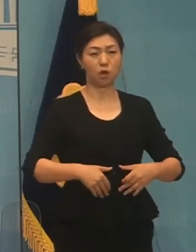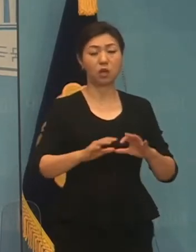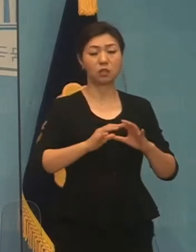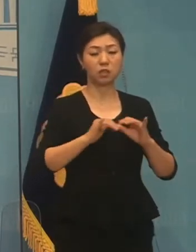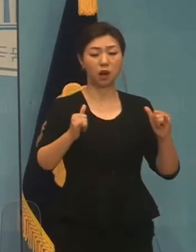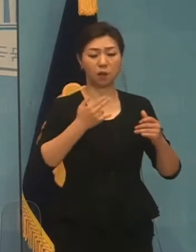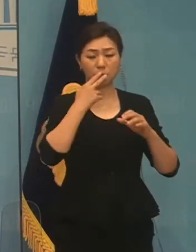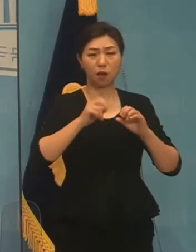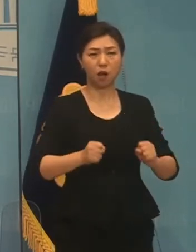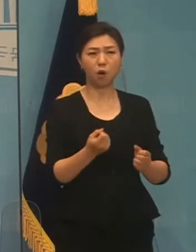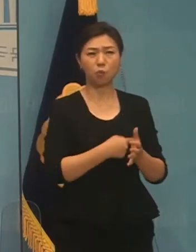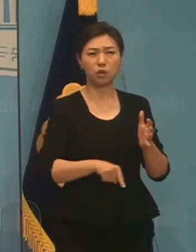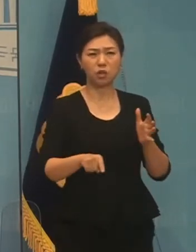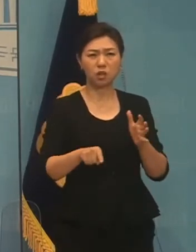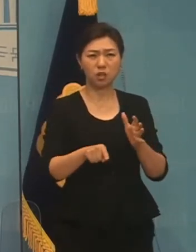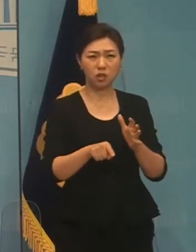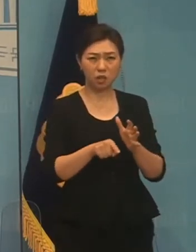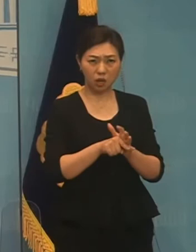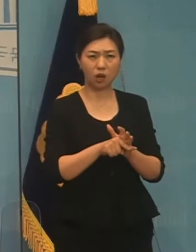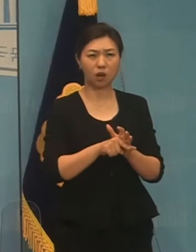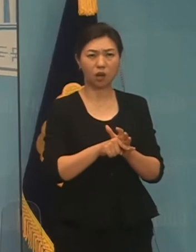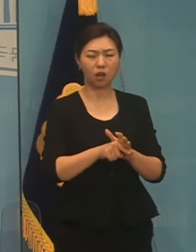시간은 10년도 남지 않았습니다.